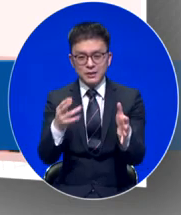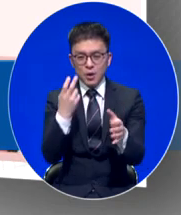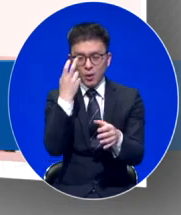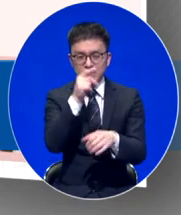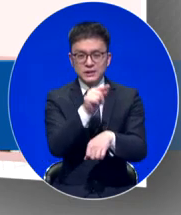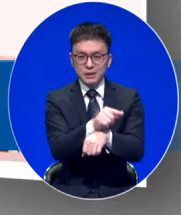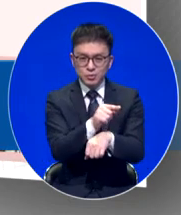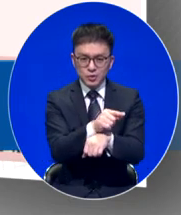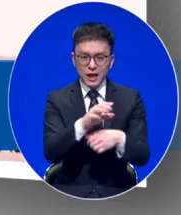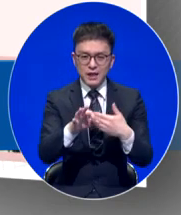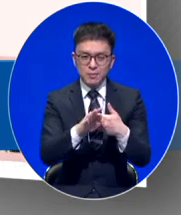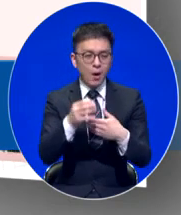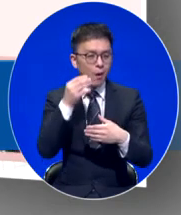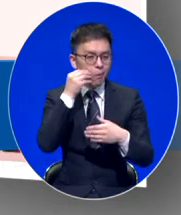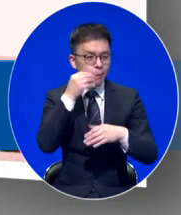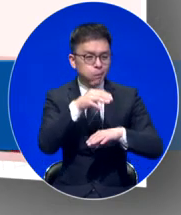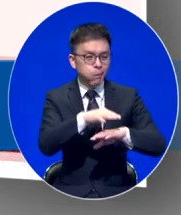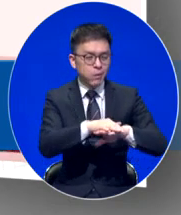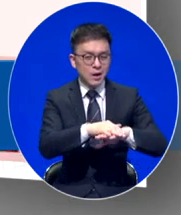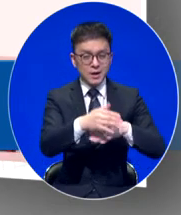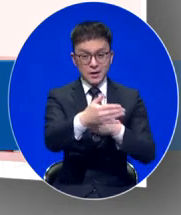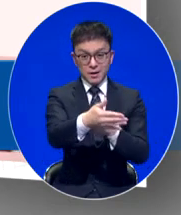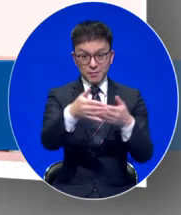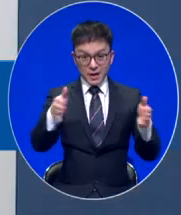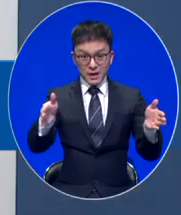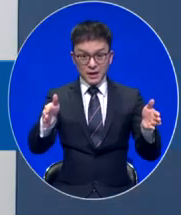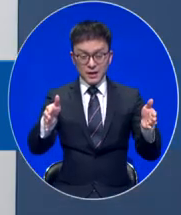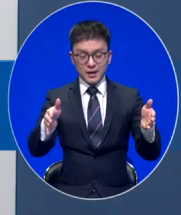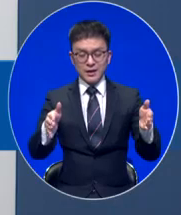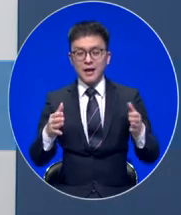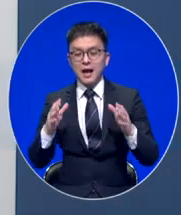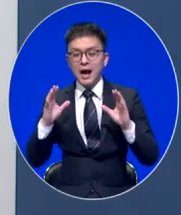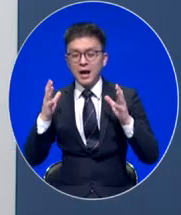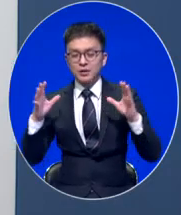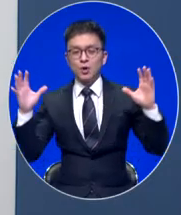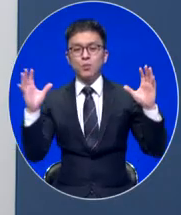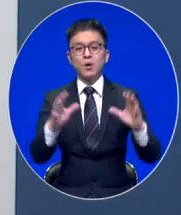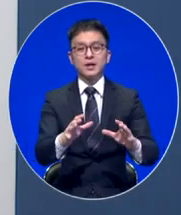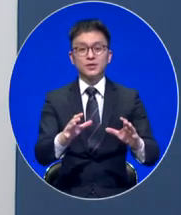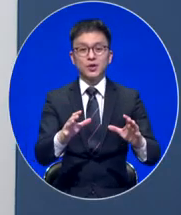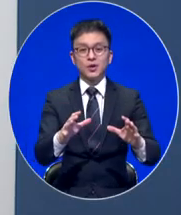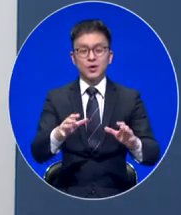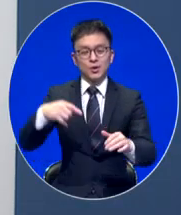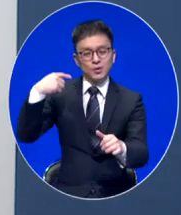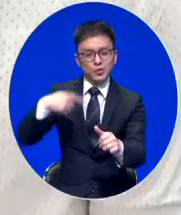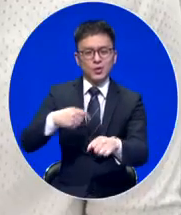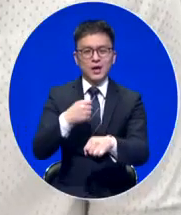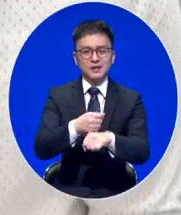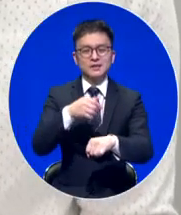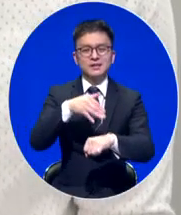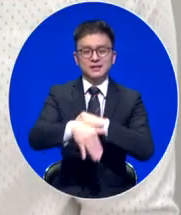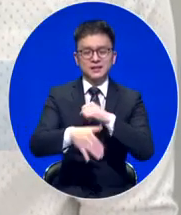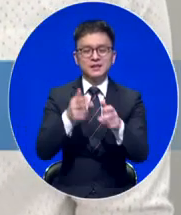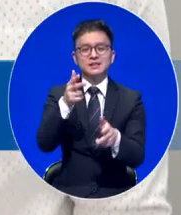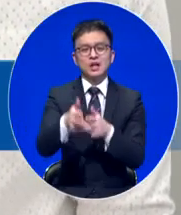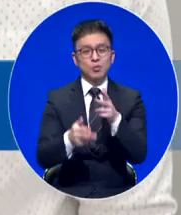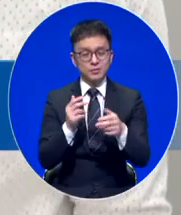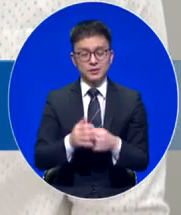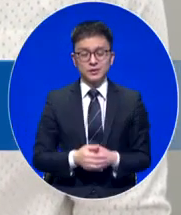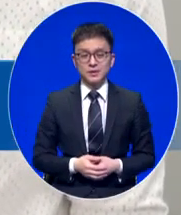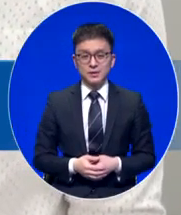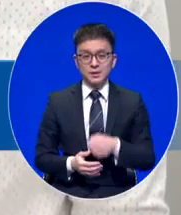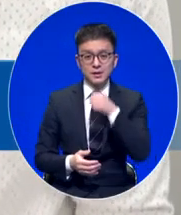활용해서 아이들이 엄마 아빠가 되던 날 때까지 안전하게 돌봐주는 사업을 말합니다 네 형 자에는